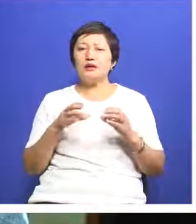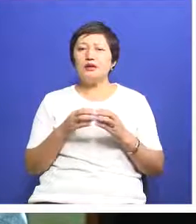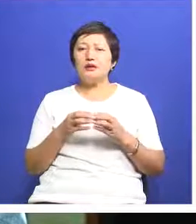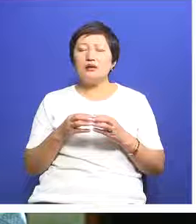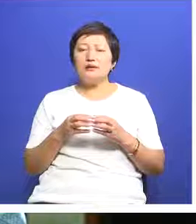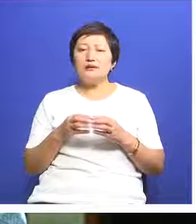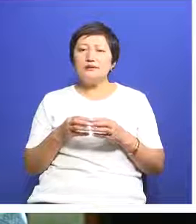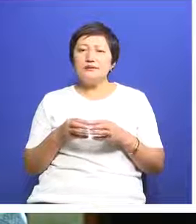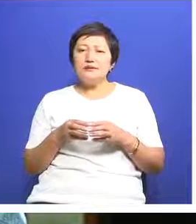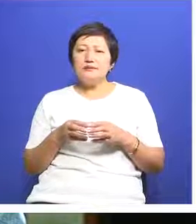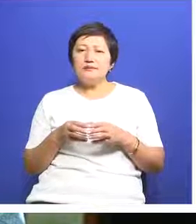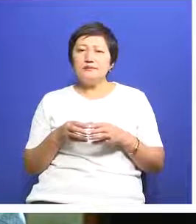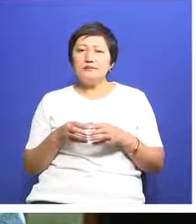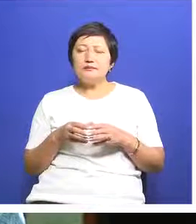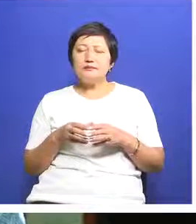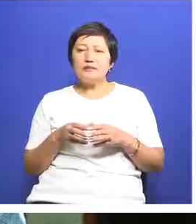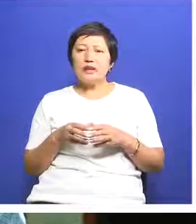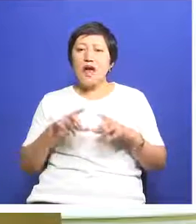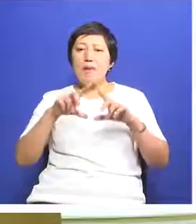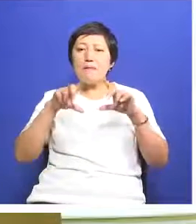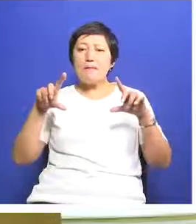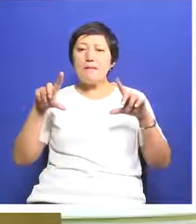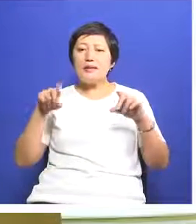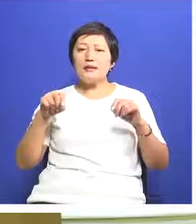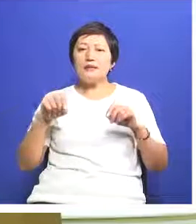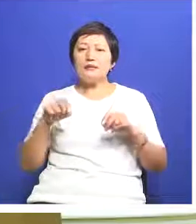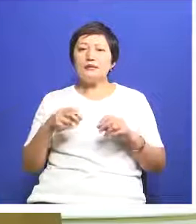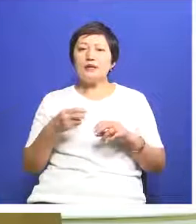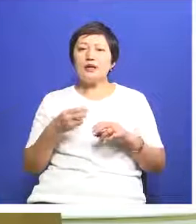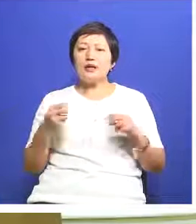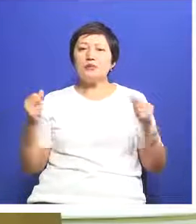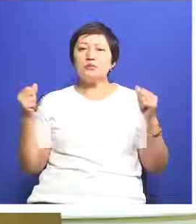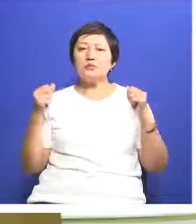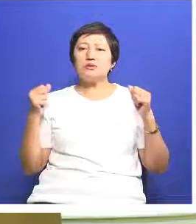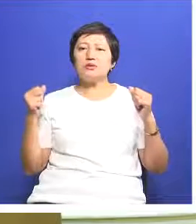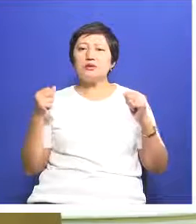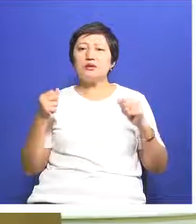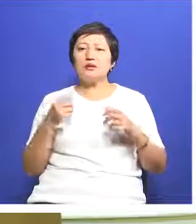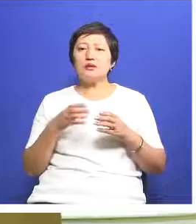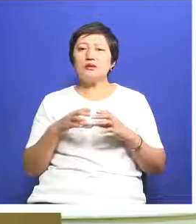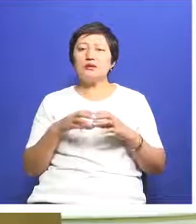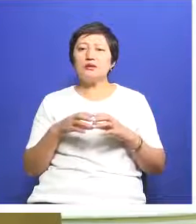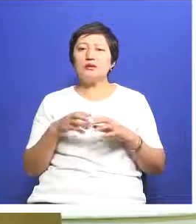мынау жаңа мектеп деген бар спорт залы сосын неде